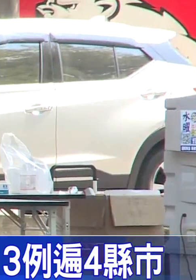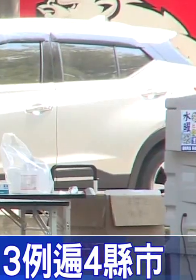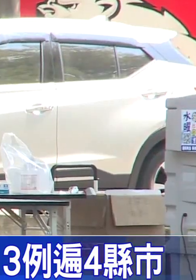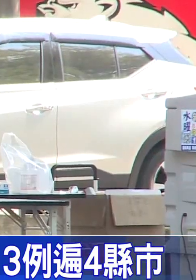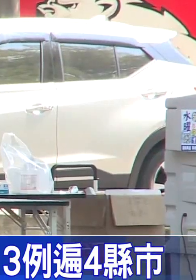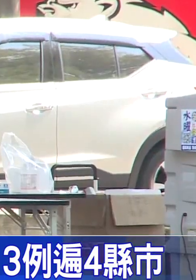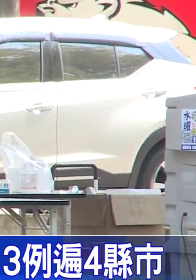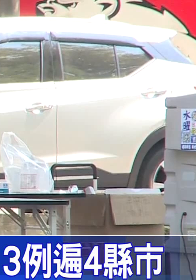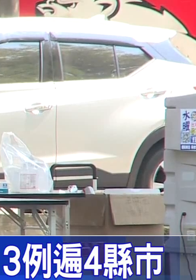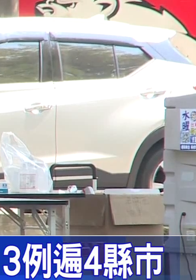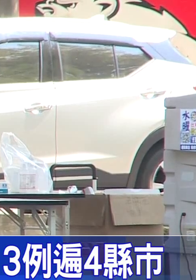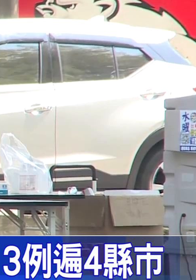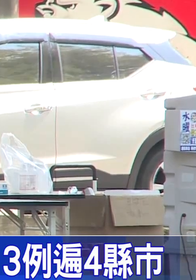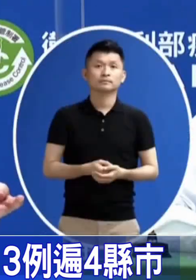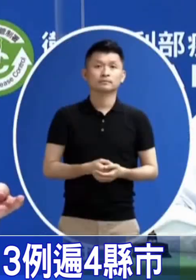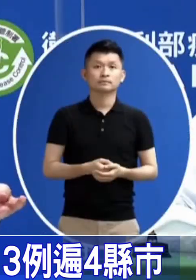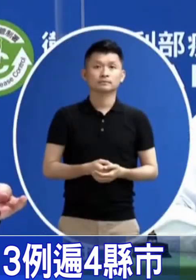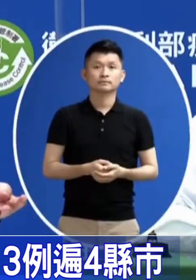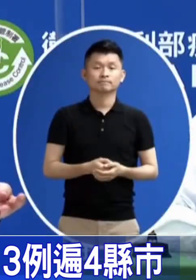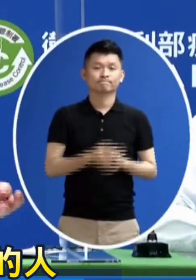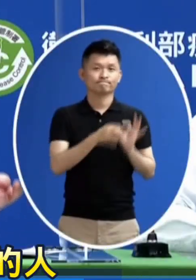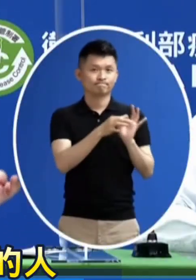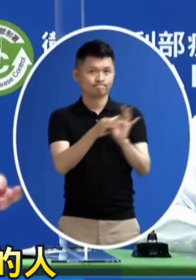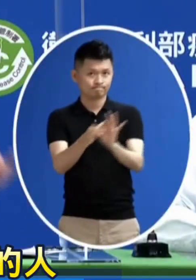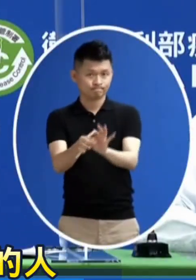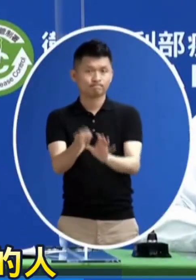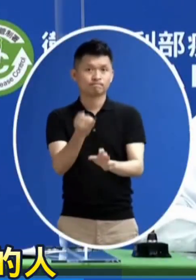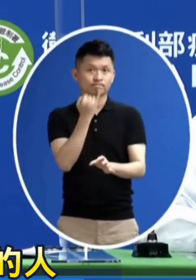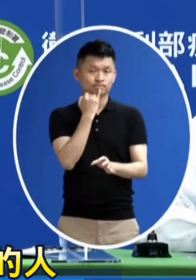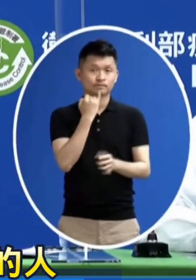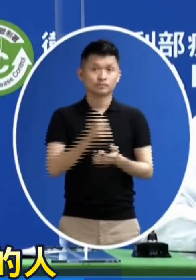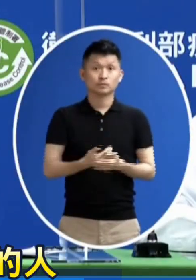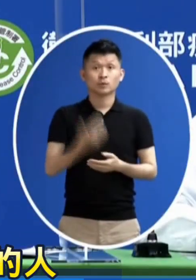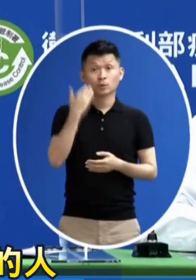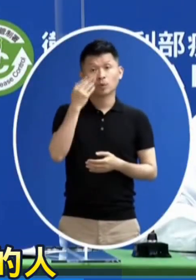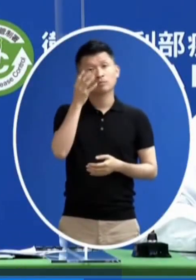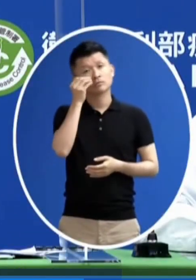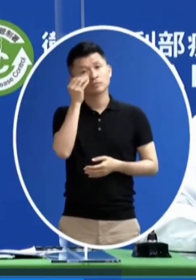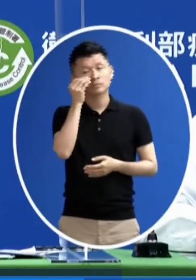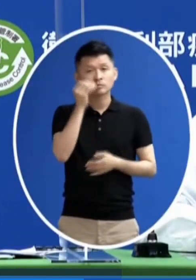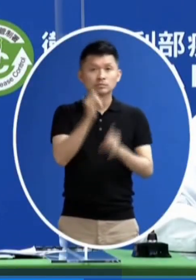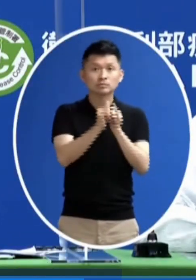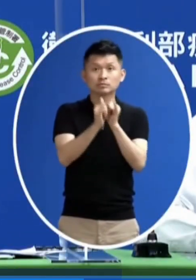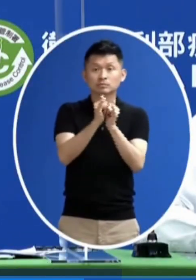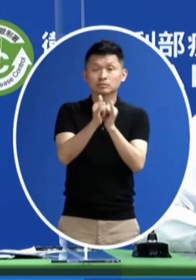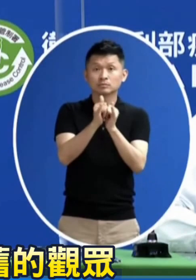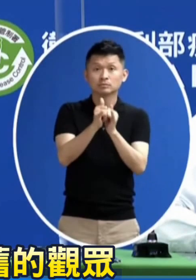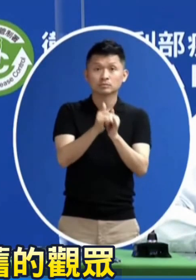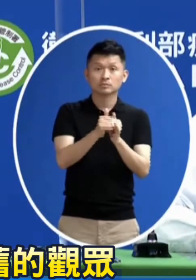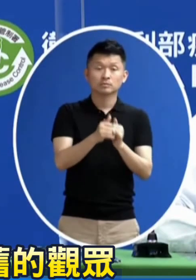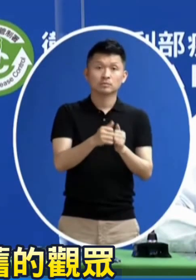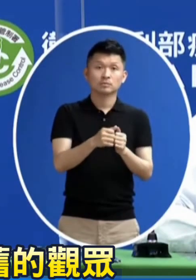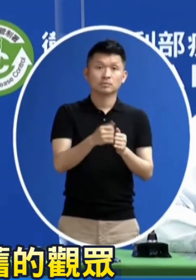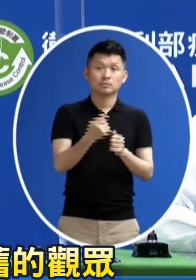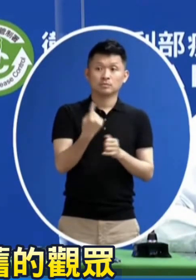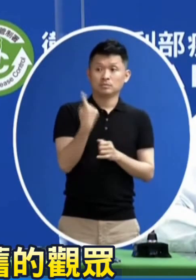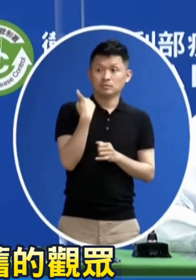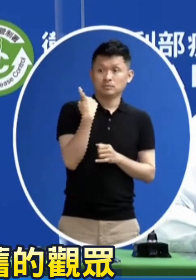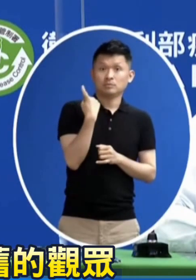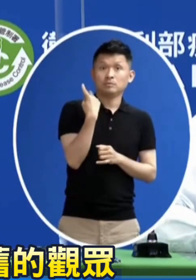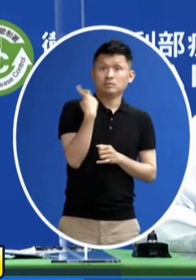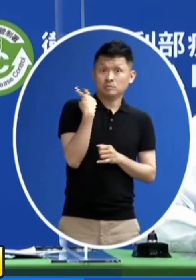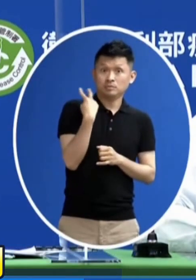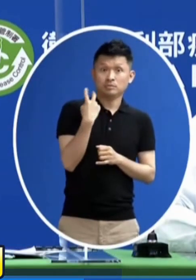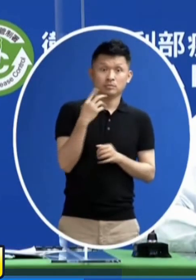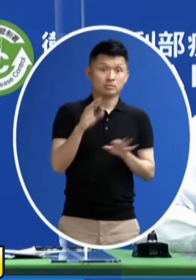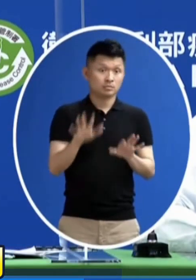施？指挥官陈时中这么说。 每一批并不是原来的人，那如果是观众，因为新一批的观众跟旧的观众大